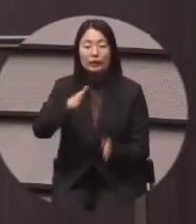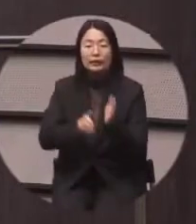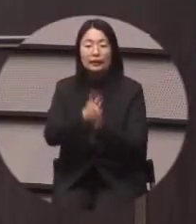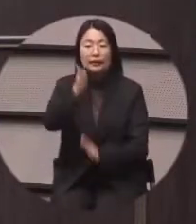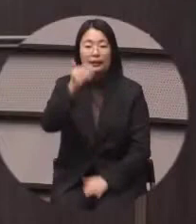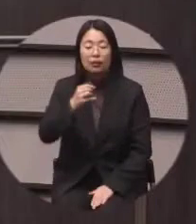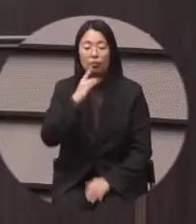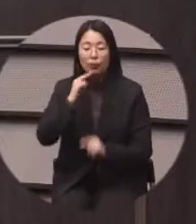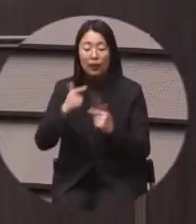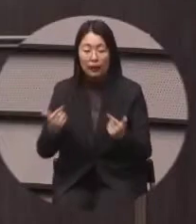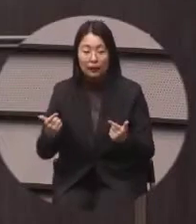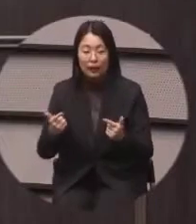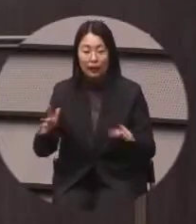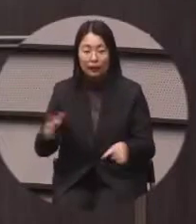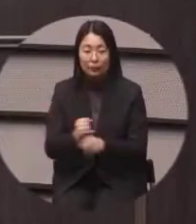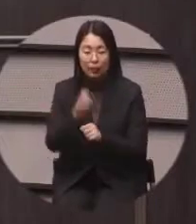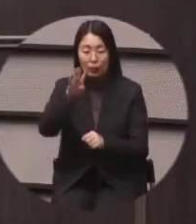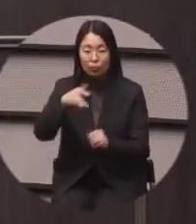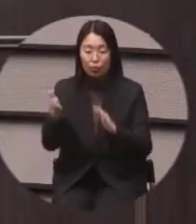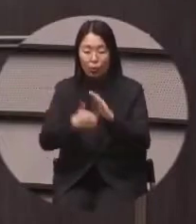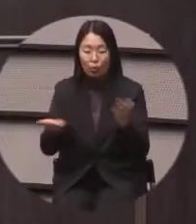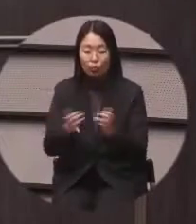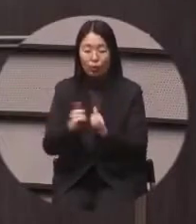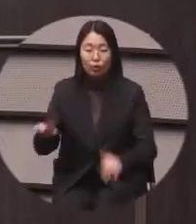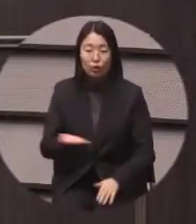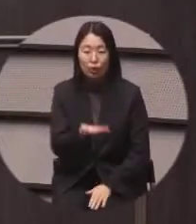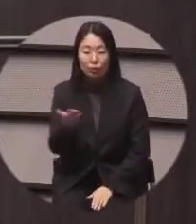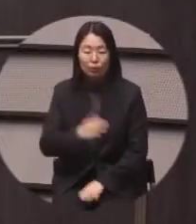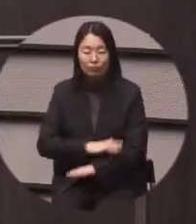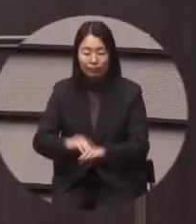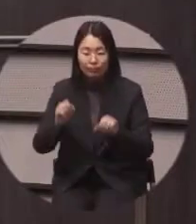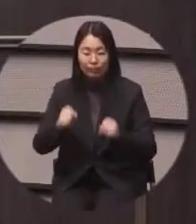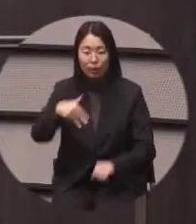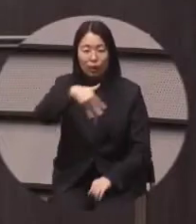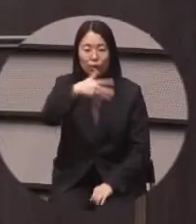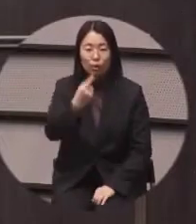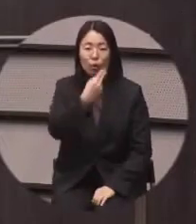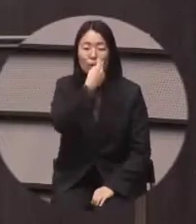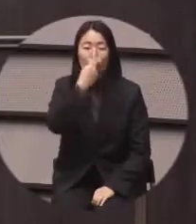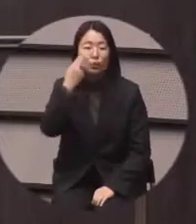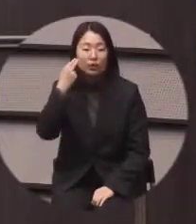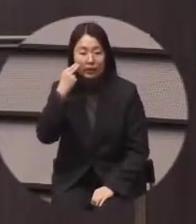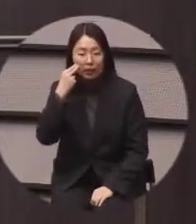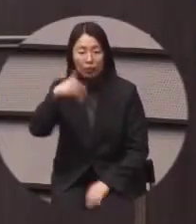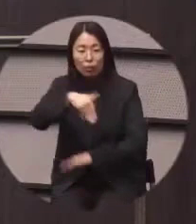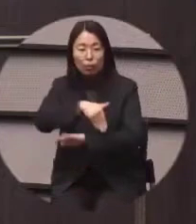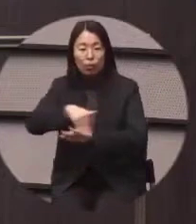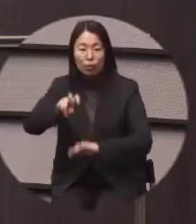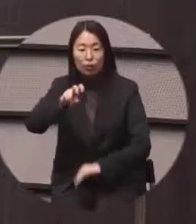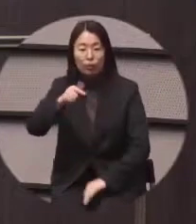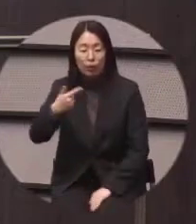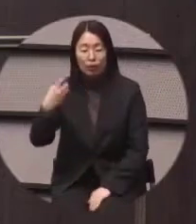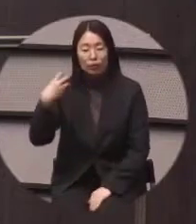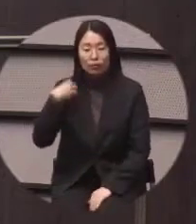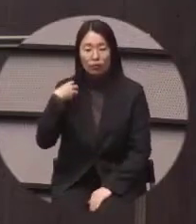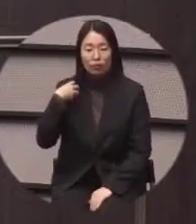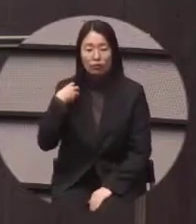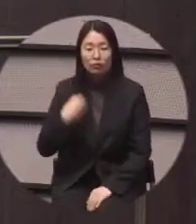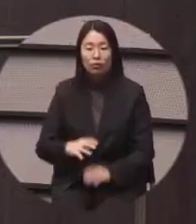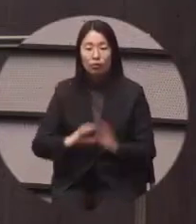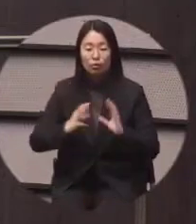시장님을 비롯한 집행부 공직자 여러분, 안녕하십니까? 초월읍, 곤지암읍, 도청면 지역구 의원,